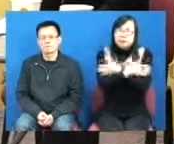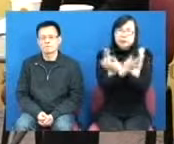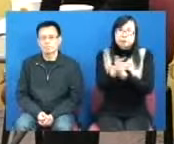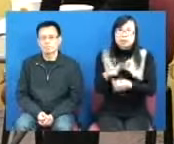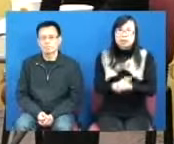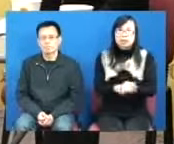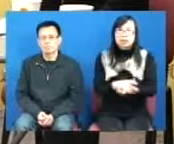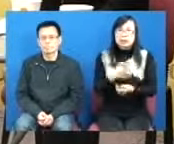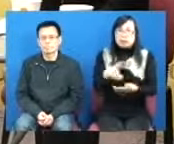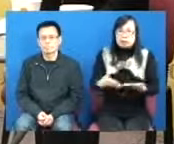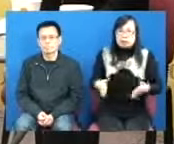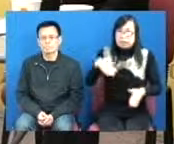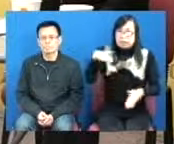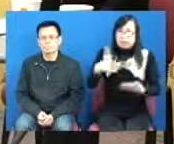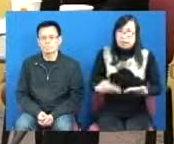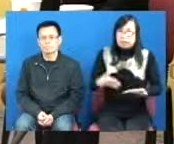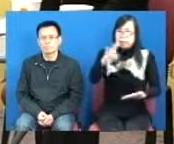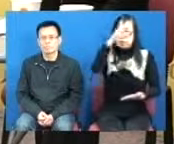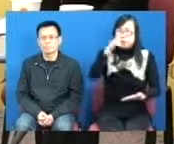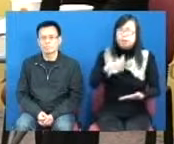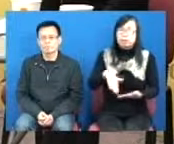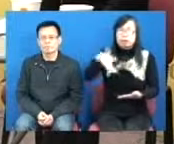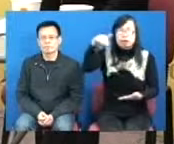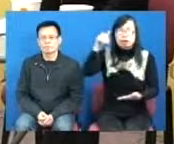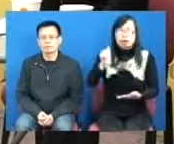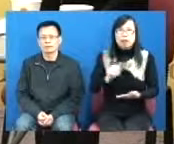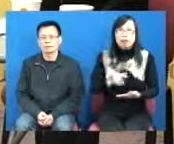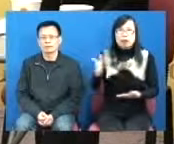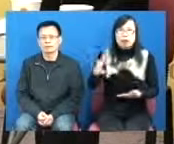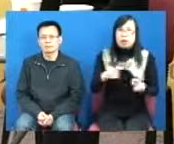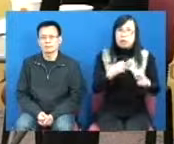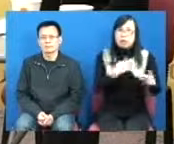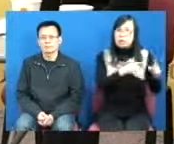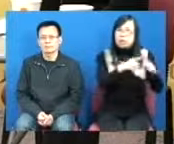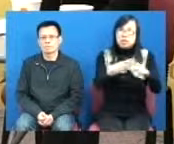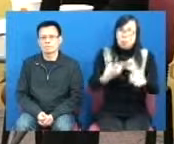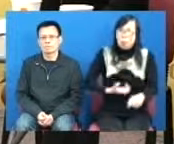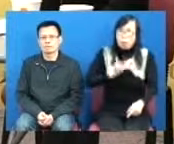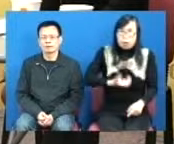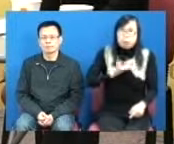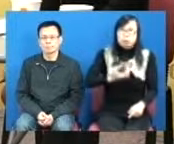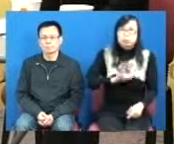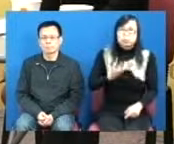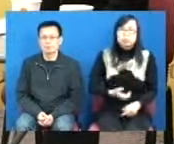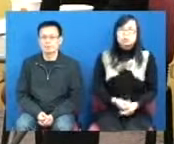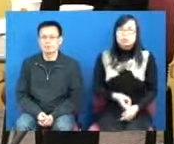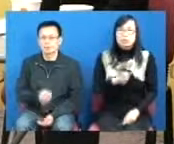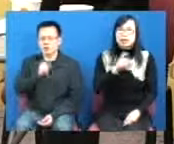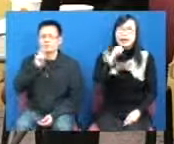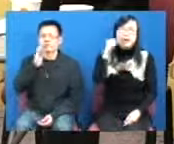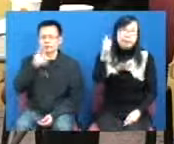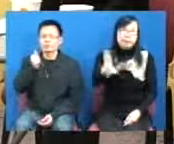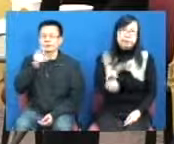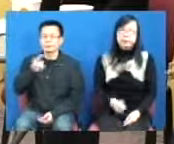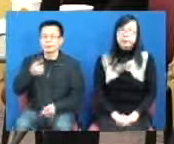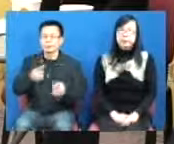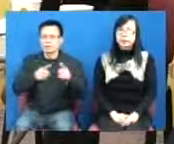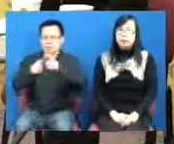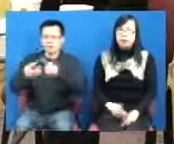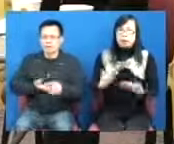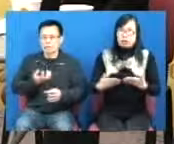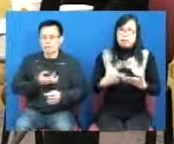的高官所以我想市民的憤怒是有道理的還有我